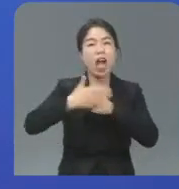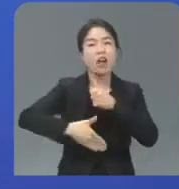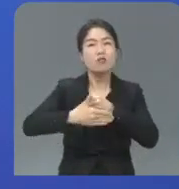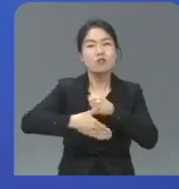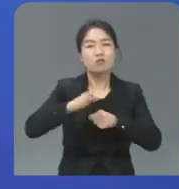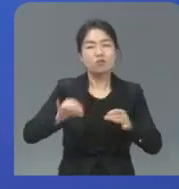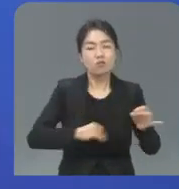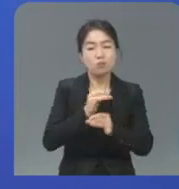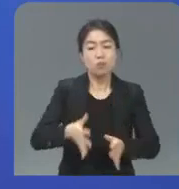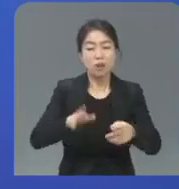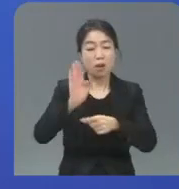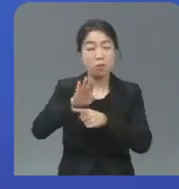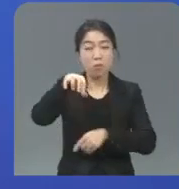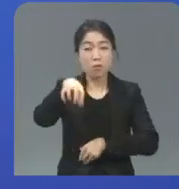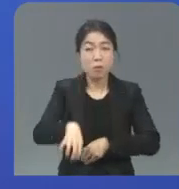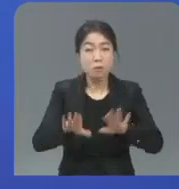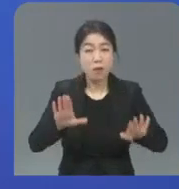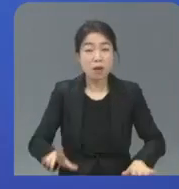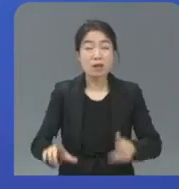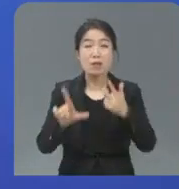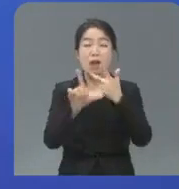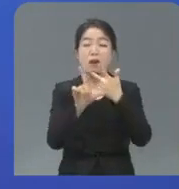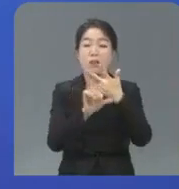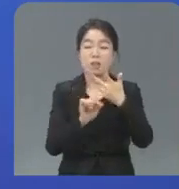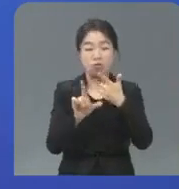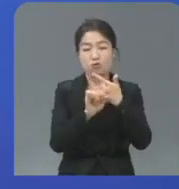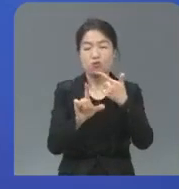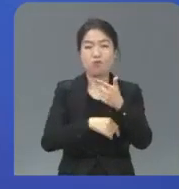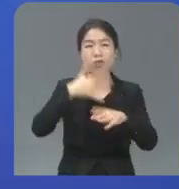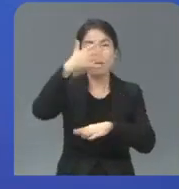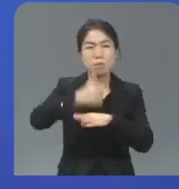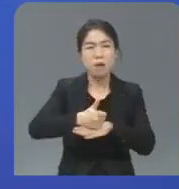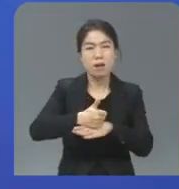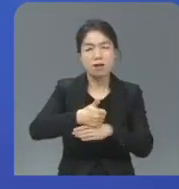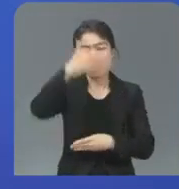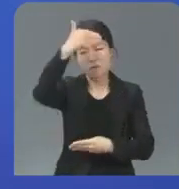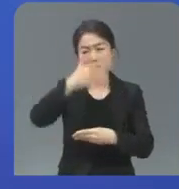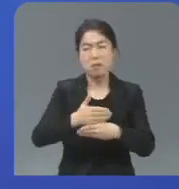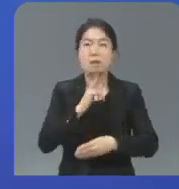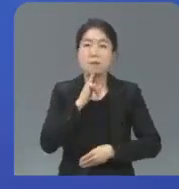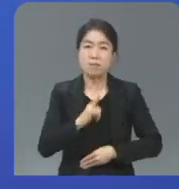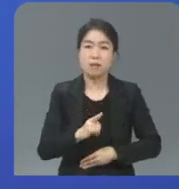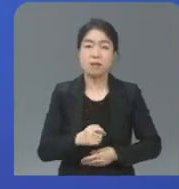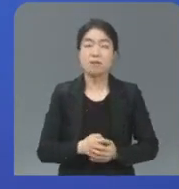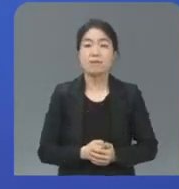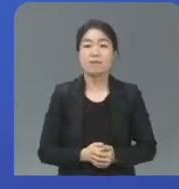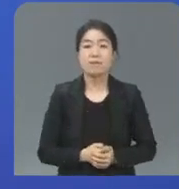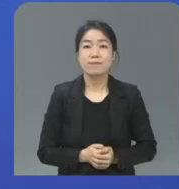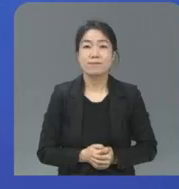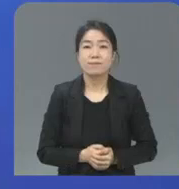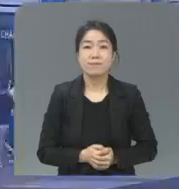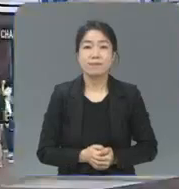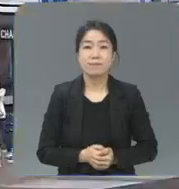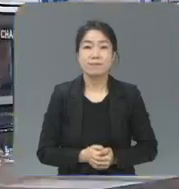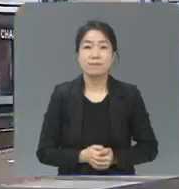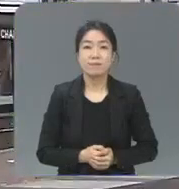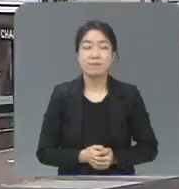본점도 결국 이달 말로 영업을 중단한다고 합니다. 대구방송총국 홍승현 기자가 취재했습니다.